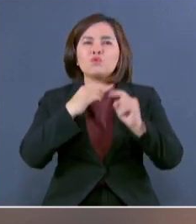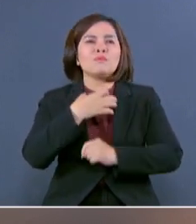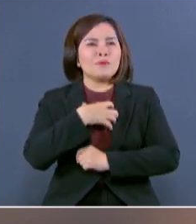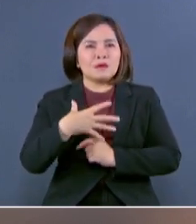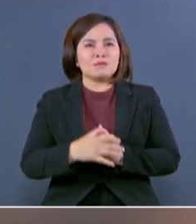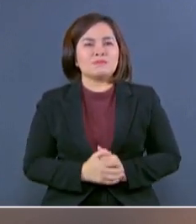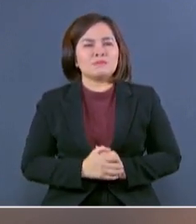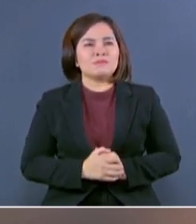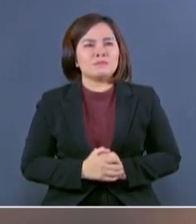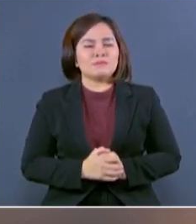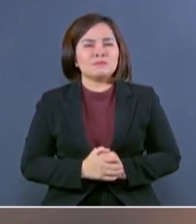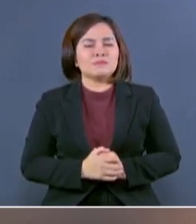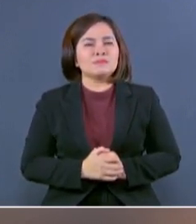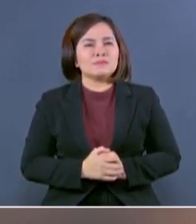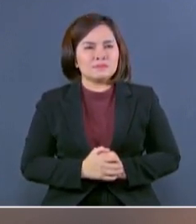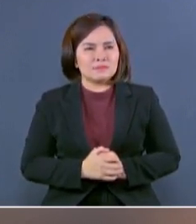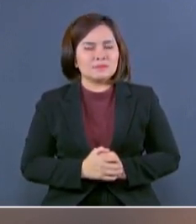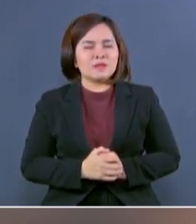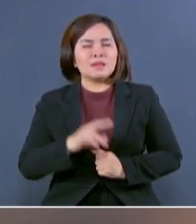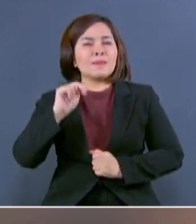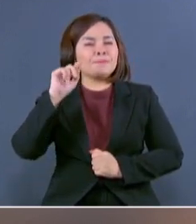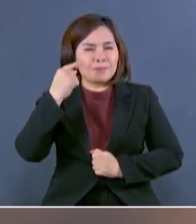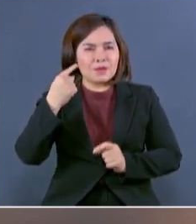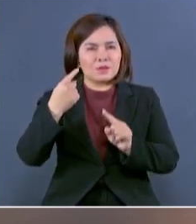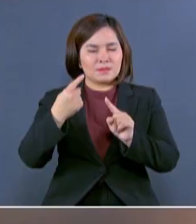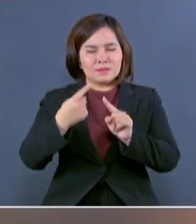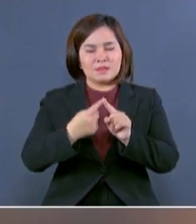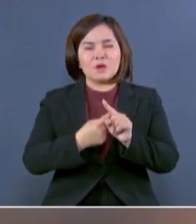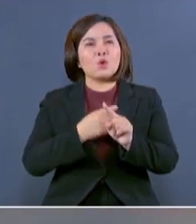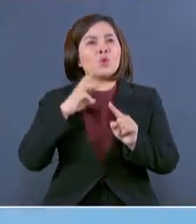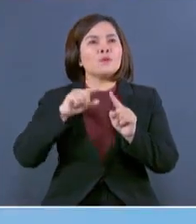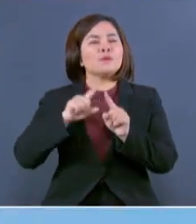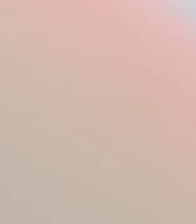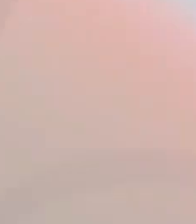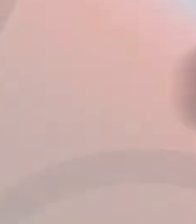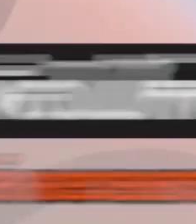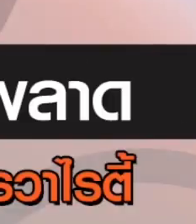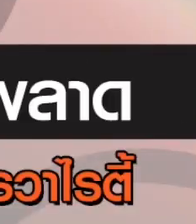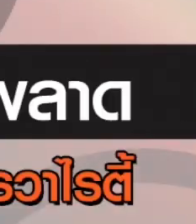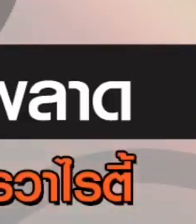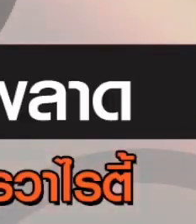ก็คือว่าคงสู้แหละก็จะกลายเป็นนัดอีกทีนึงก็คือวันที่28เดือนสิงหา